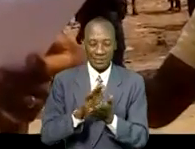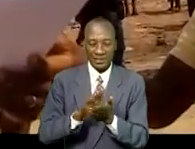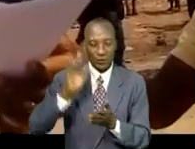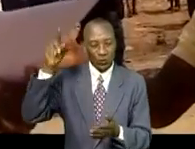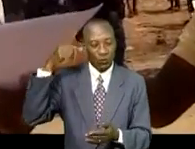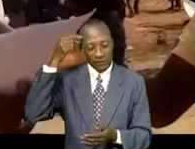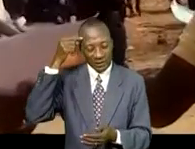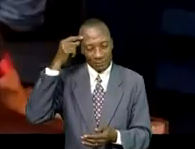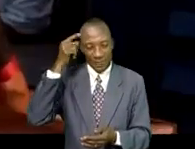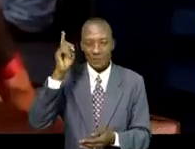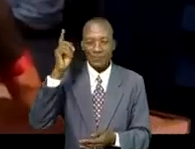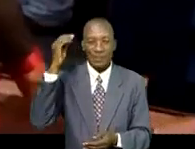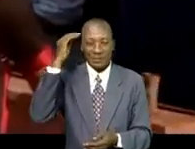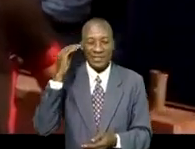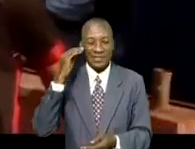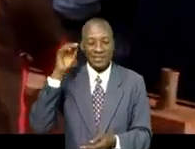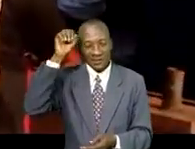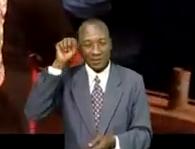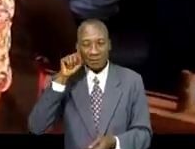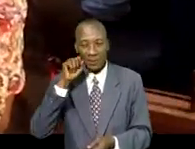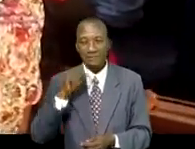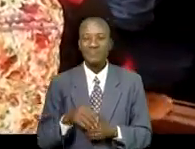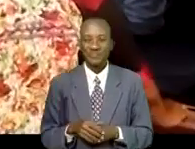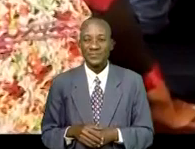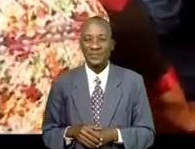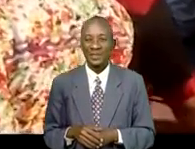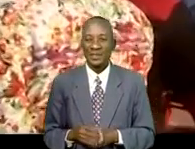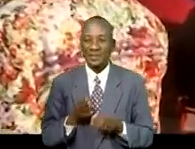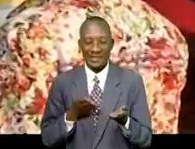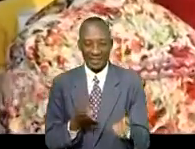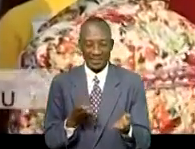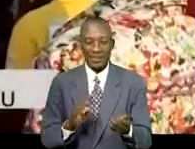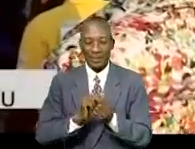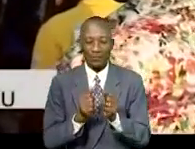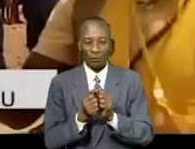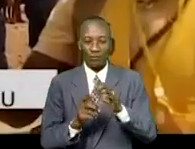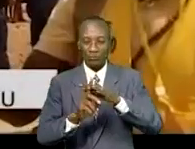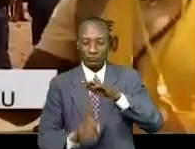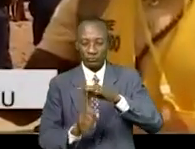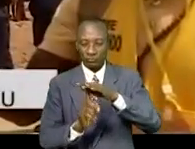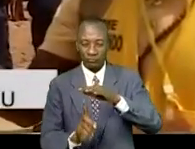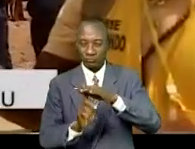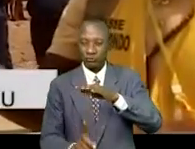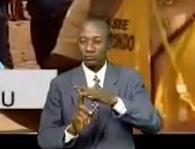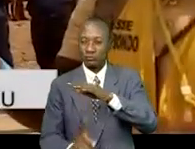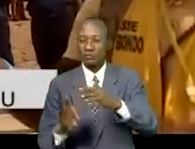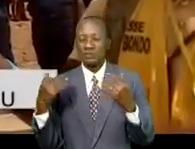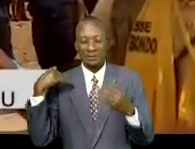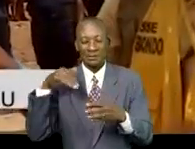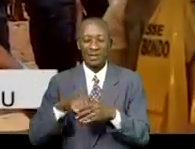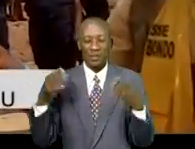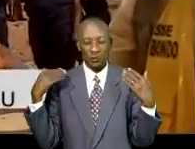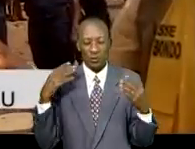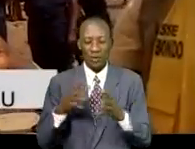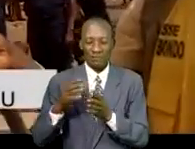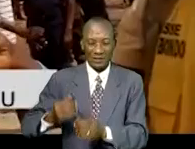Kenge pour cette action spontanée qui vient résoudre les noyades causées par les pirogues. Sachez enfin que 3 mois